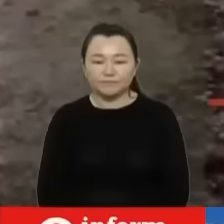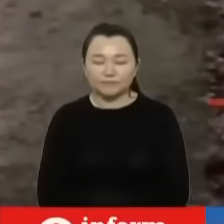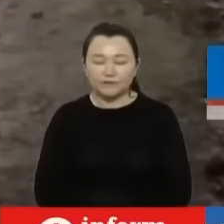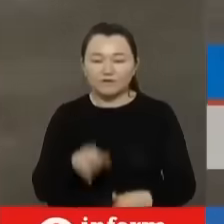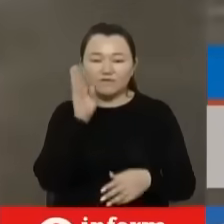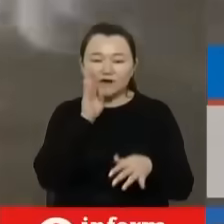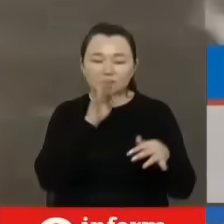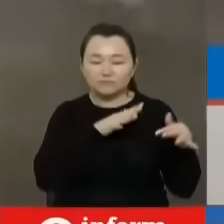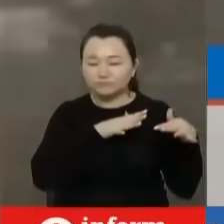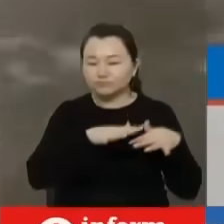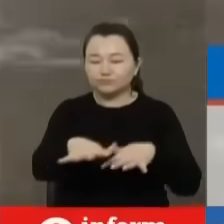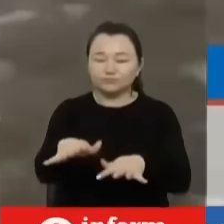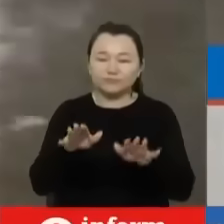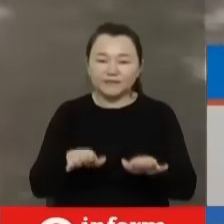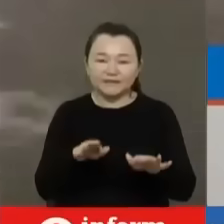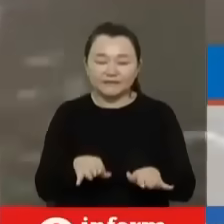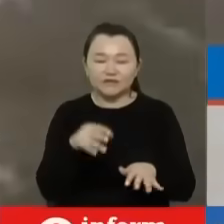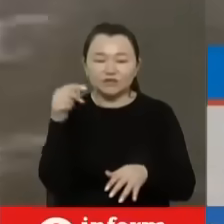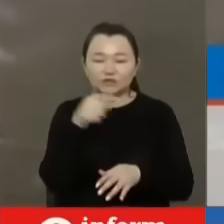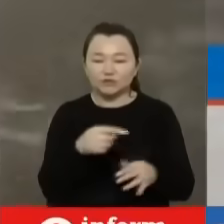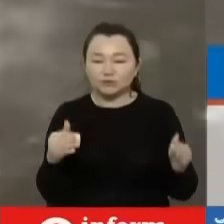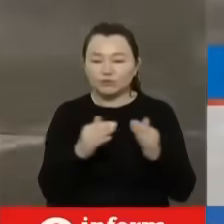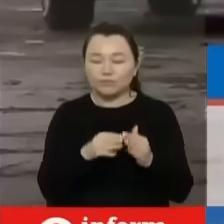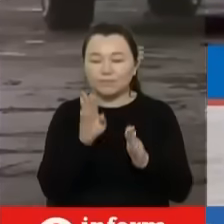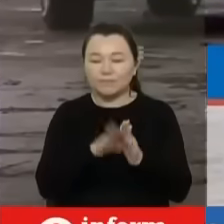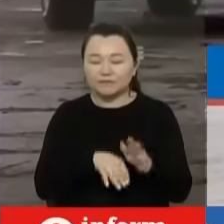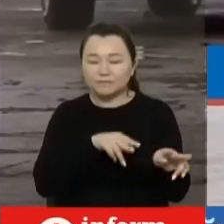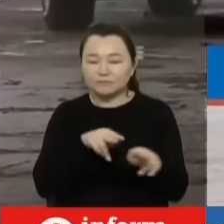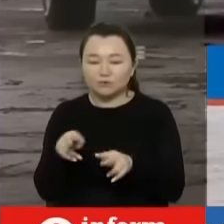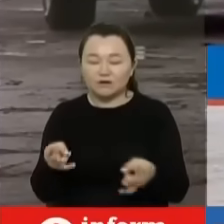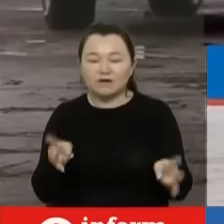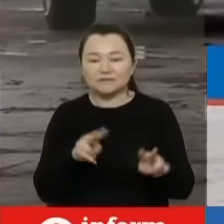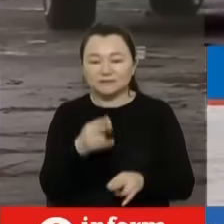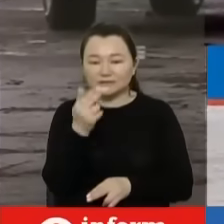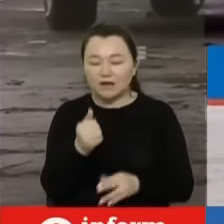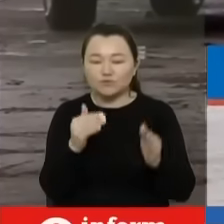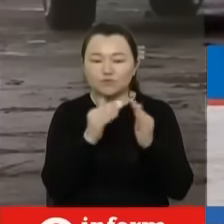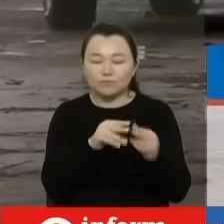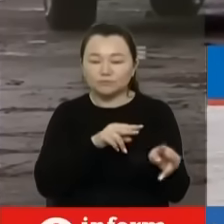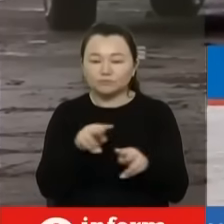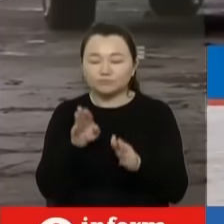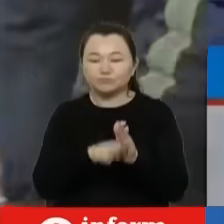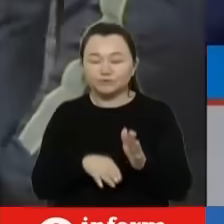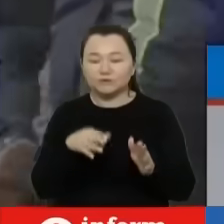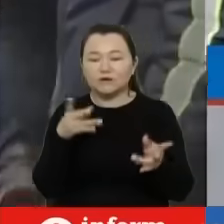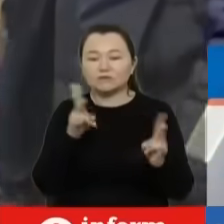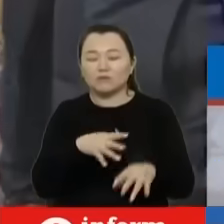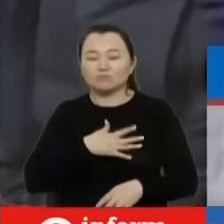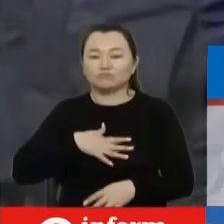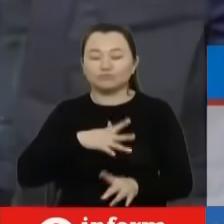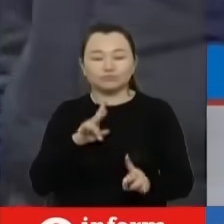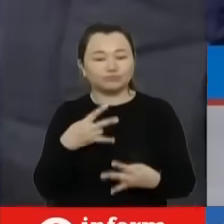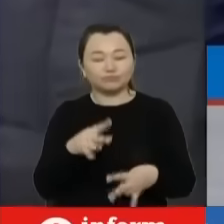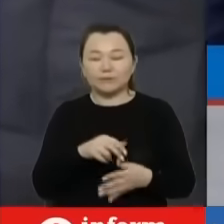Су тасуы ықтимал өңірлерде мыңдаған үйдің қараусыз қалғаны анық, бірақ үй-жайым қадағалаусыз қалды деп айымдауға негіз жоқ секілді.